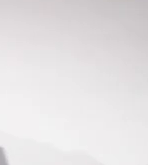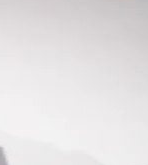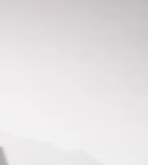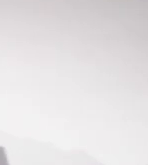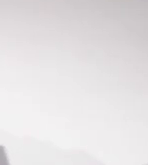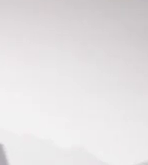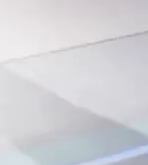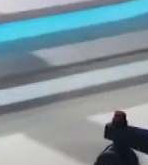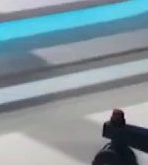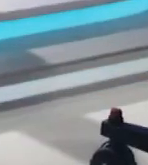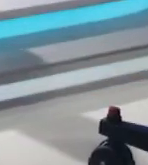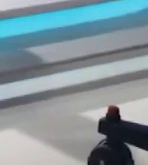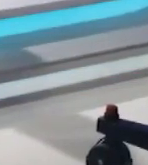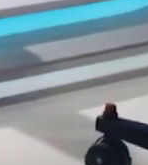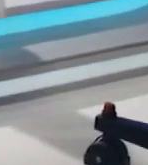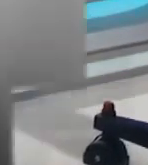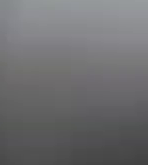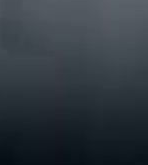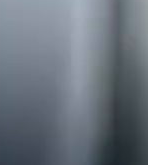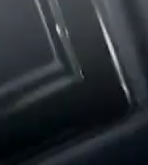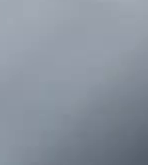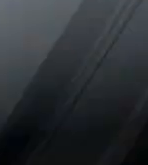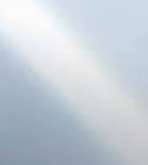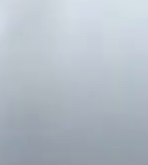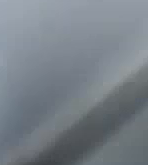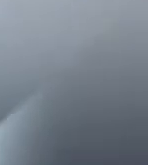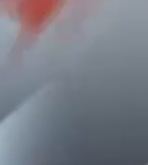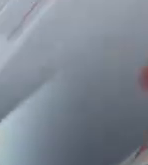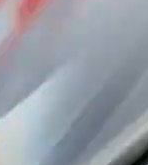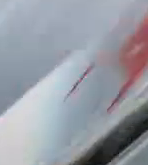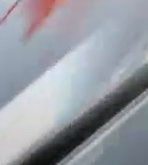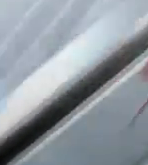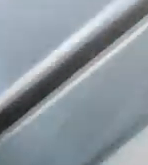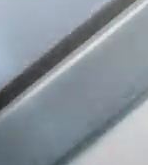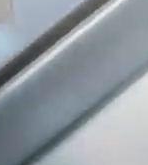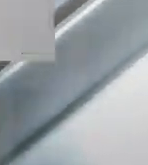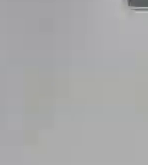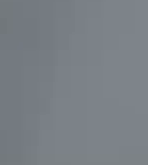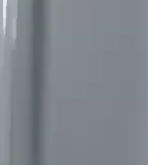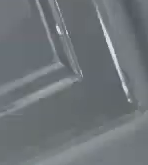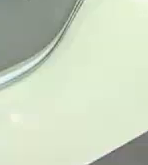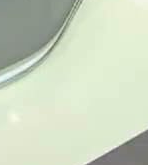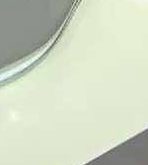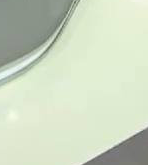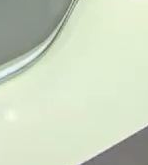Live mula sa GMA Network Center. Ito, 24 Oras.